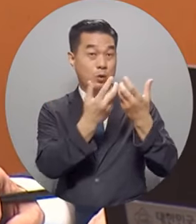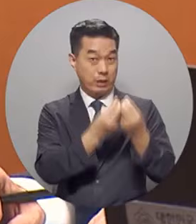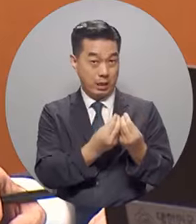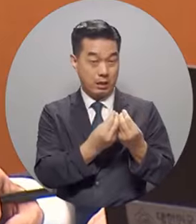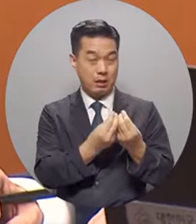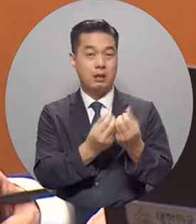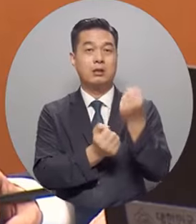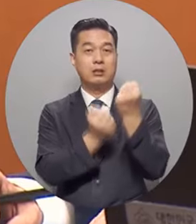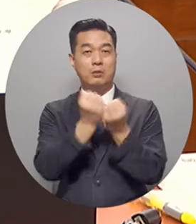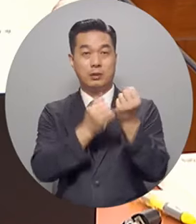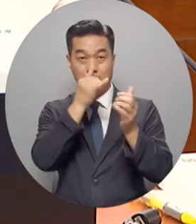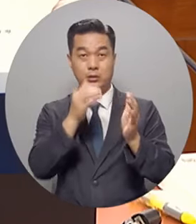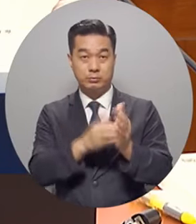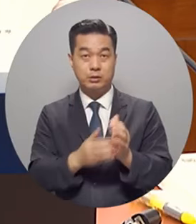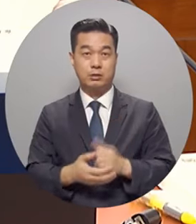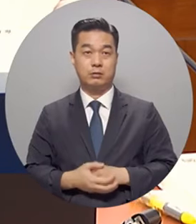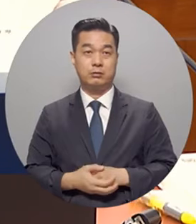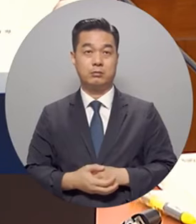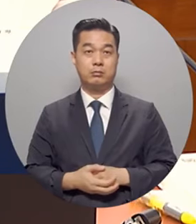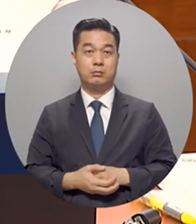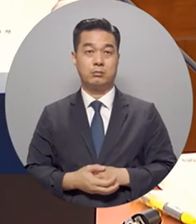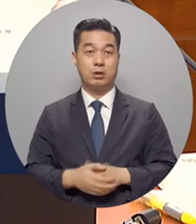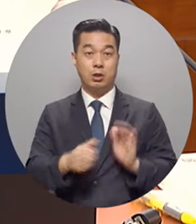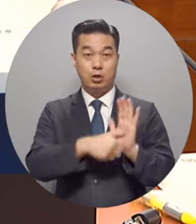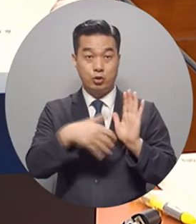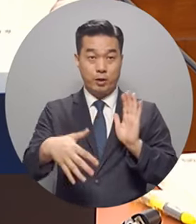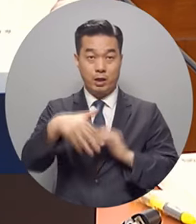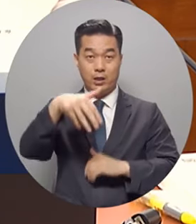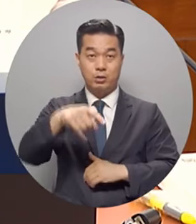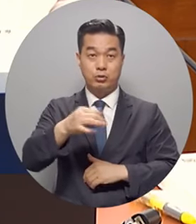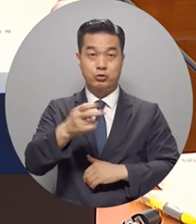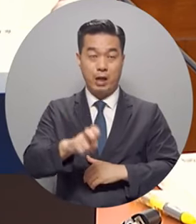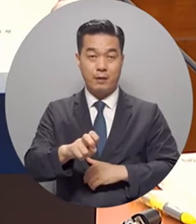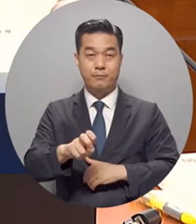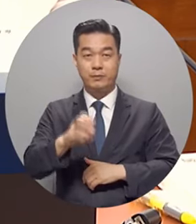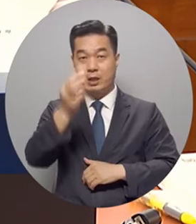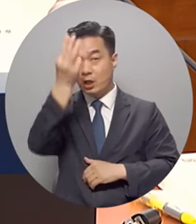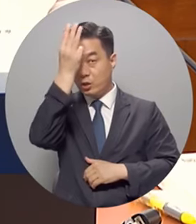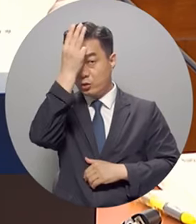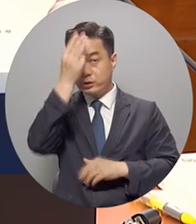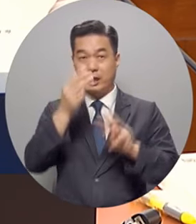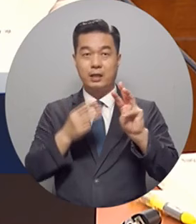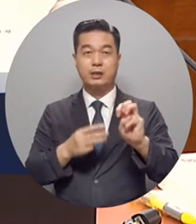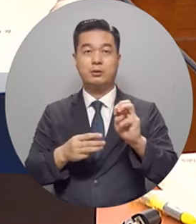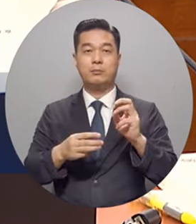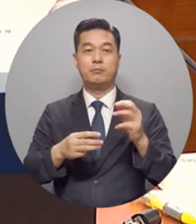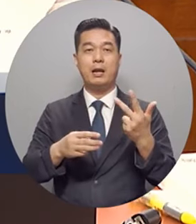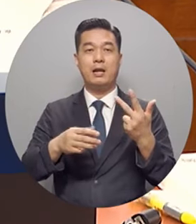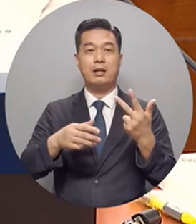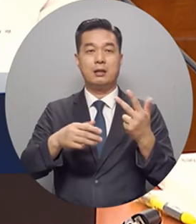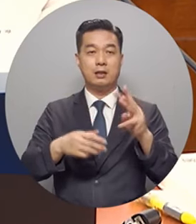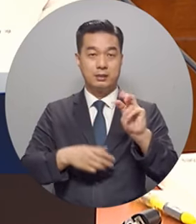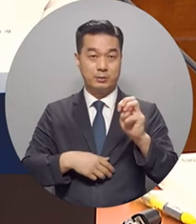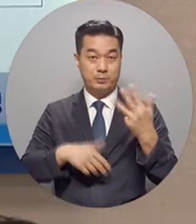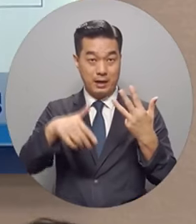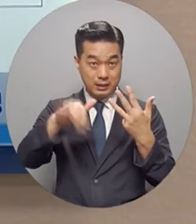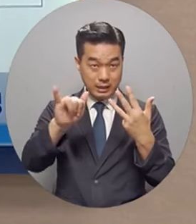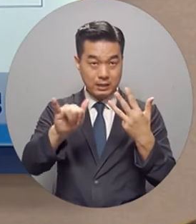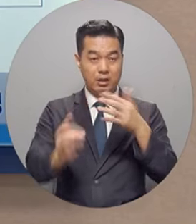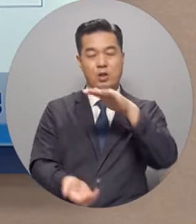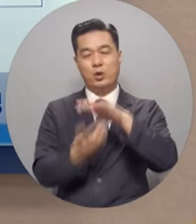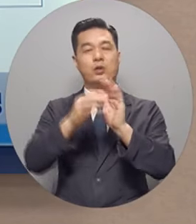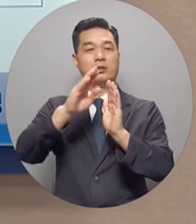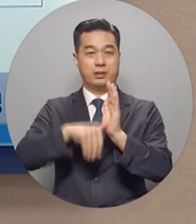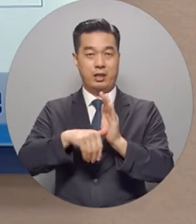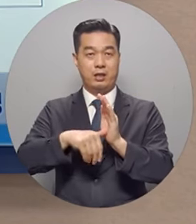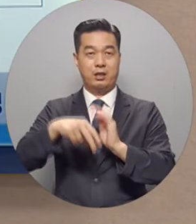엄호했습니다. 유명한 충암파 육사 38기 전성시대 수방사파 이렇게 요약이 될 수 있습니다.